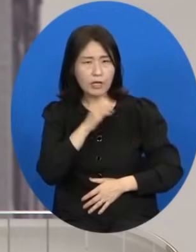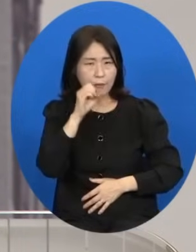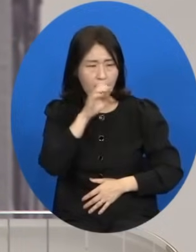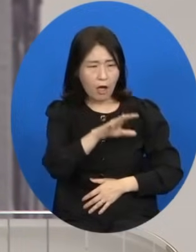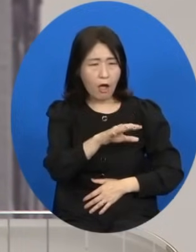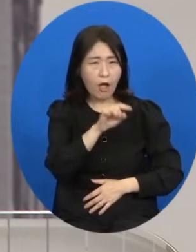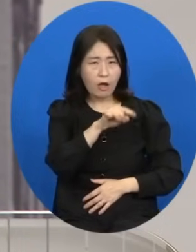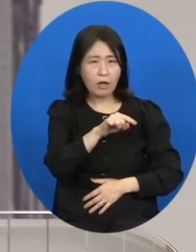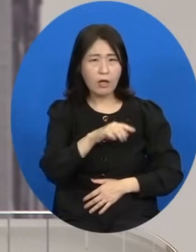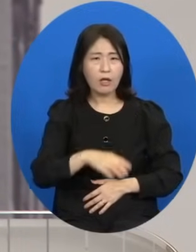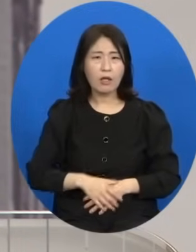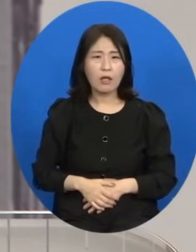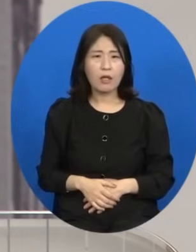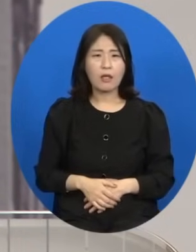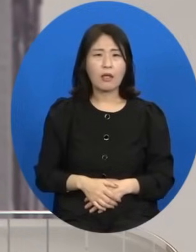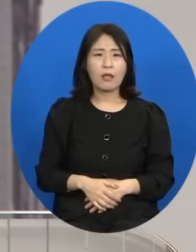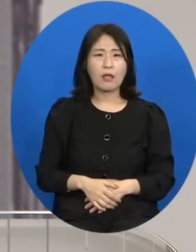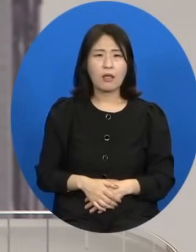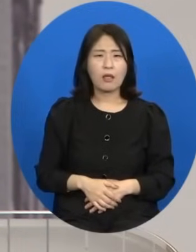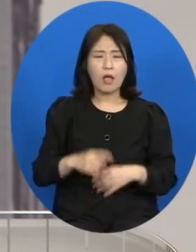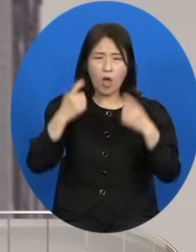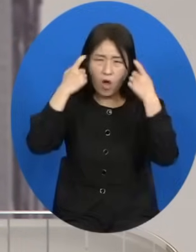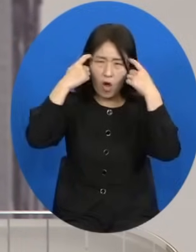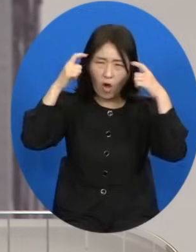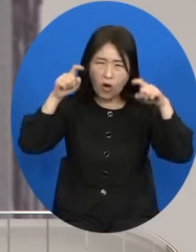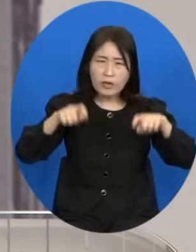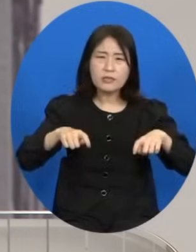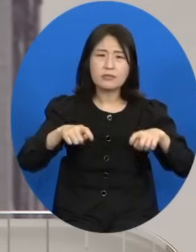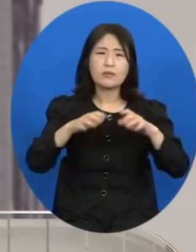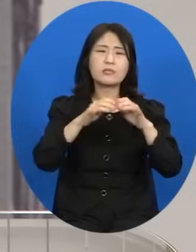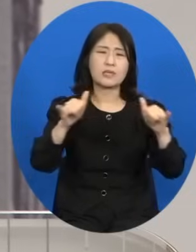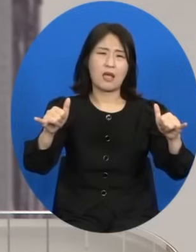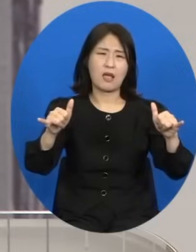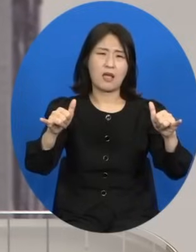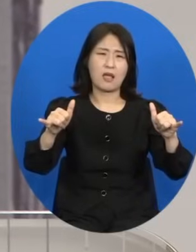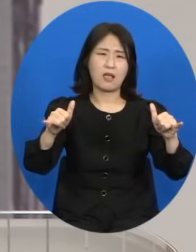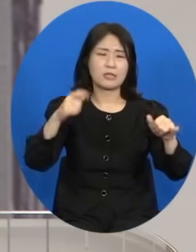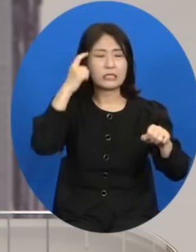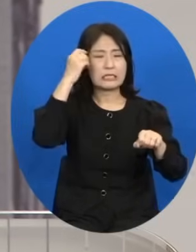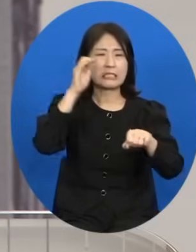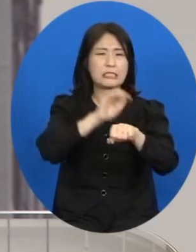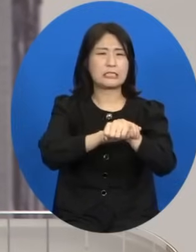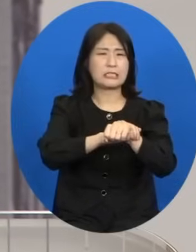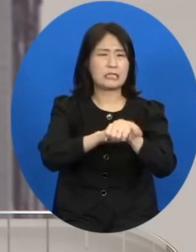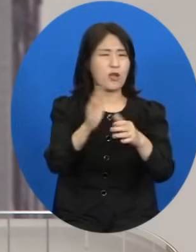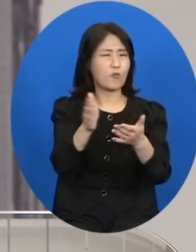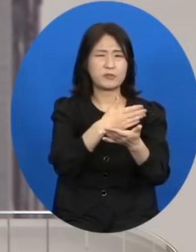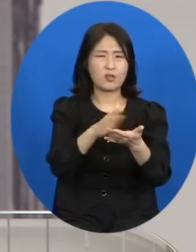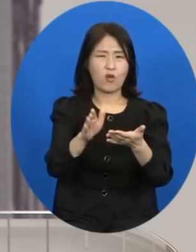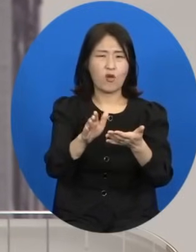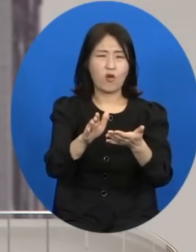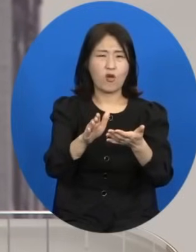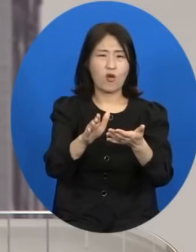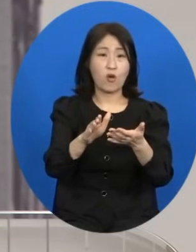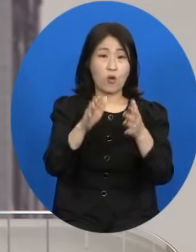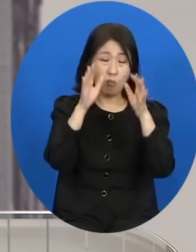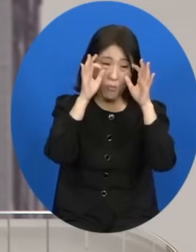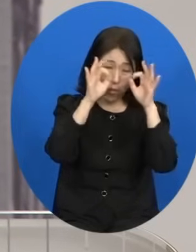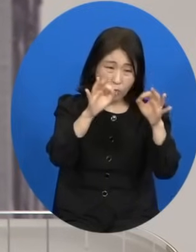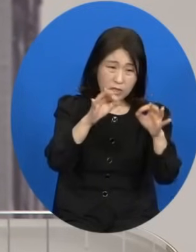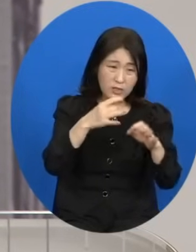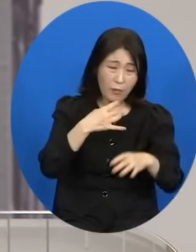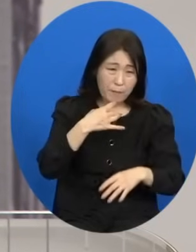부자를 설명할 때 어리석은 자요 지혜가 없다는 겁니다 너는 왜 보이는 것만 보면